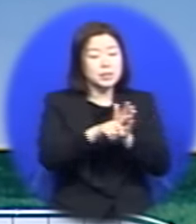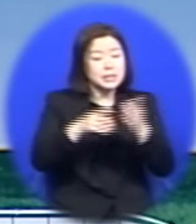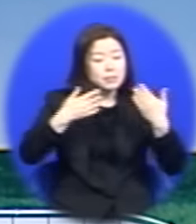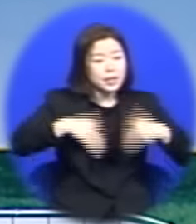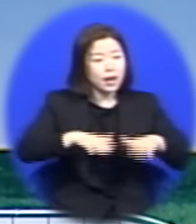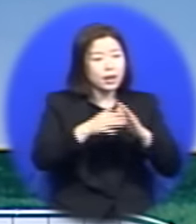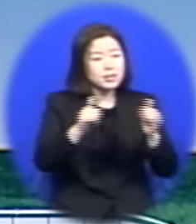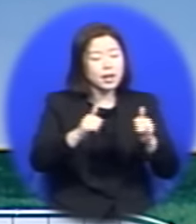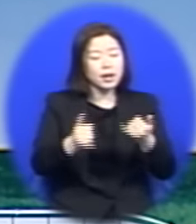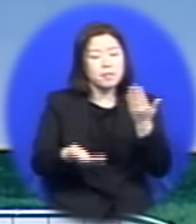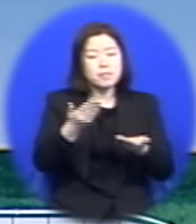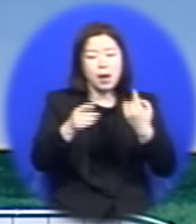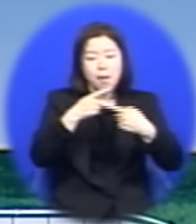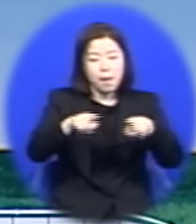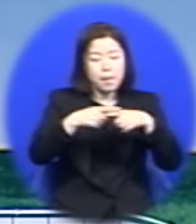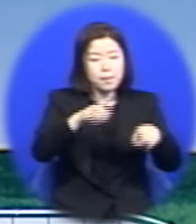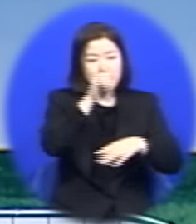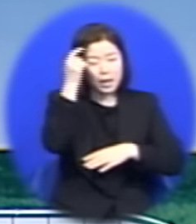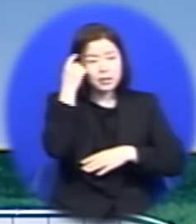사람을 비판하느냐?